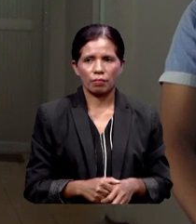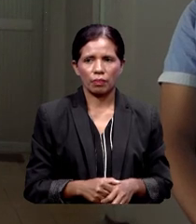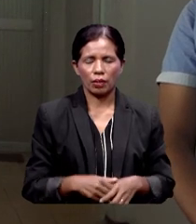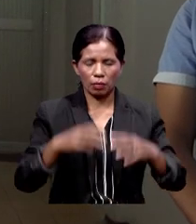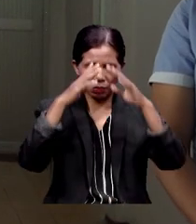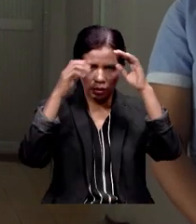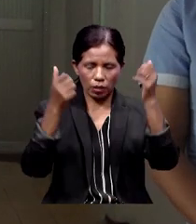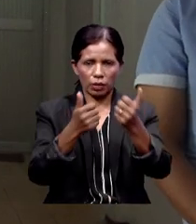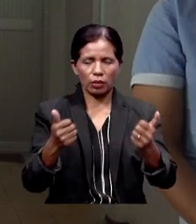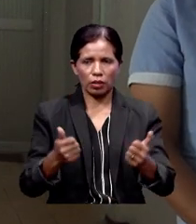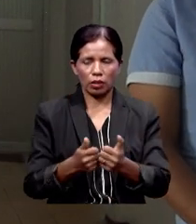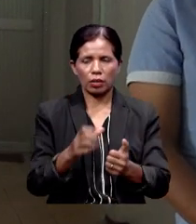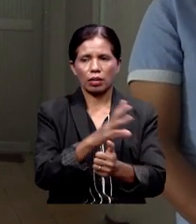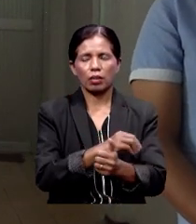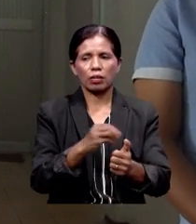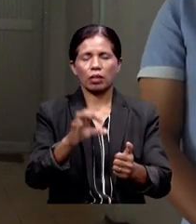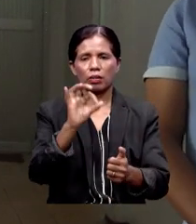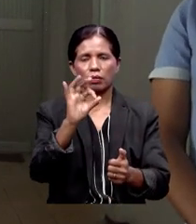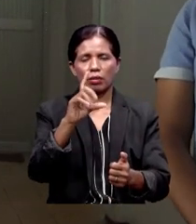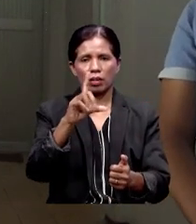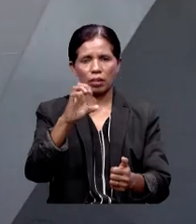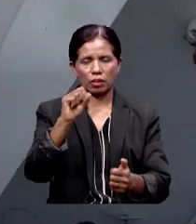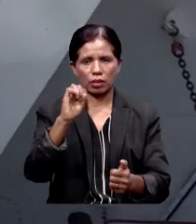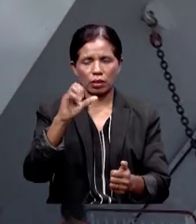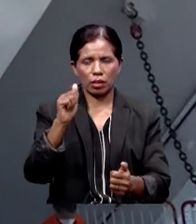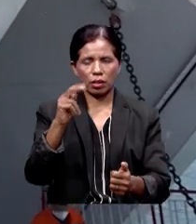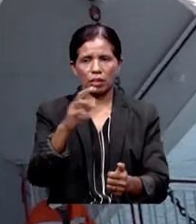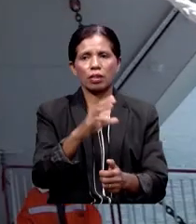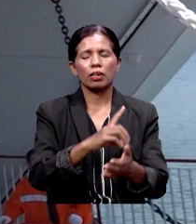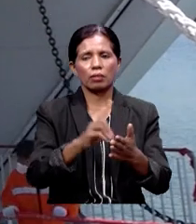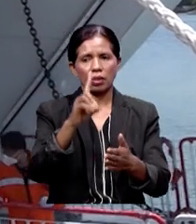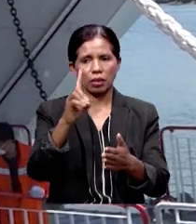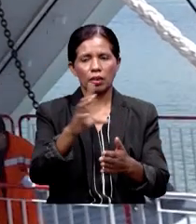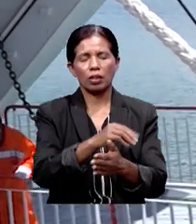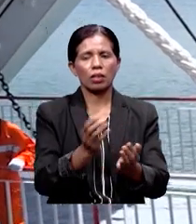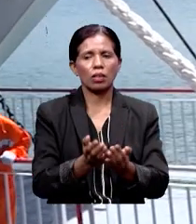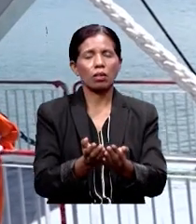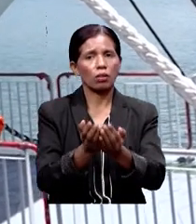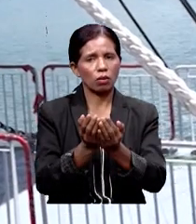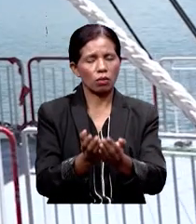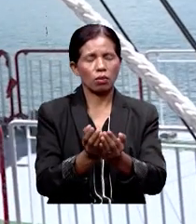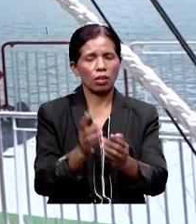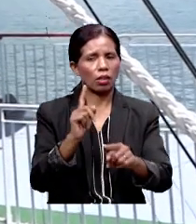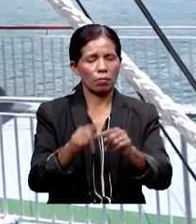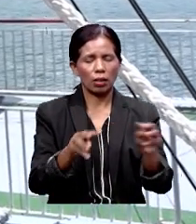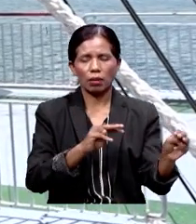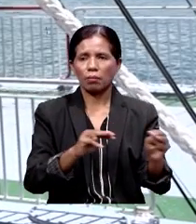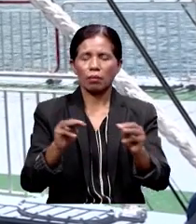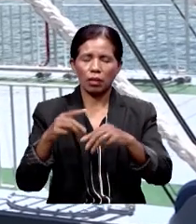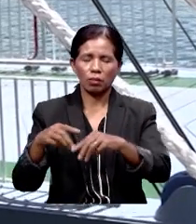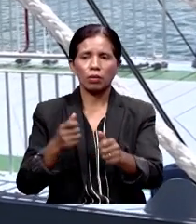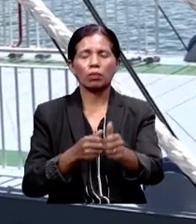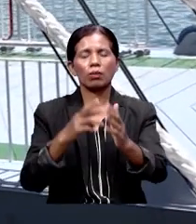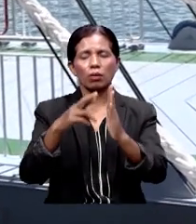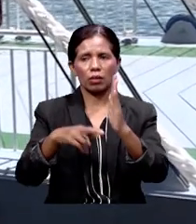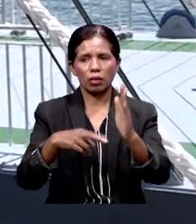Presidente Autoridade de Porto Dili Feliciano da Costa Correia Hateten durante semana idona Robele Nkrumah labele hal operasaun tuira horario normal